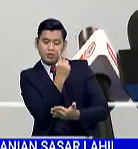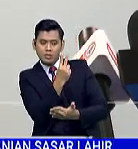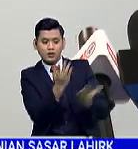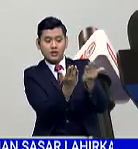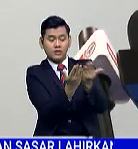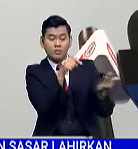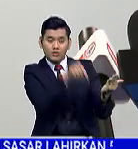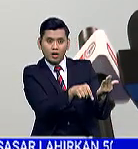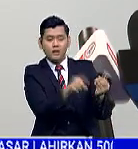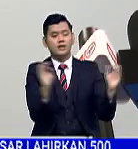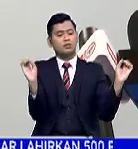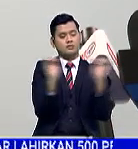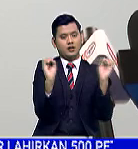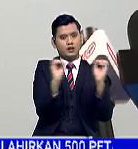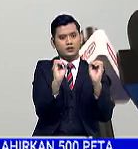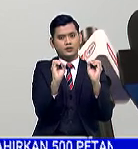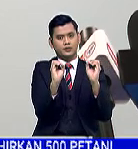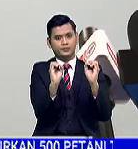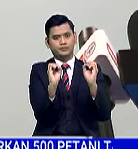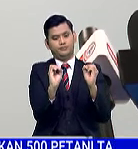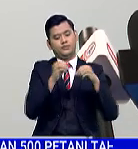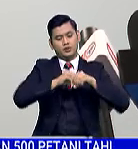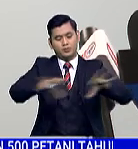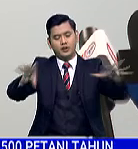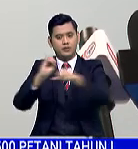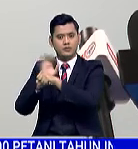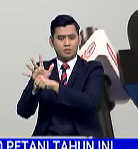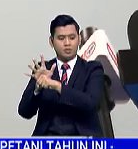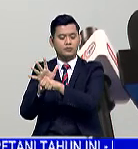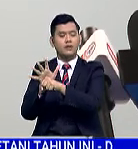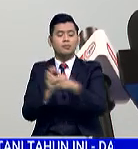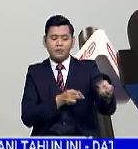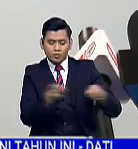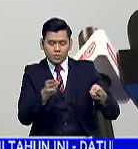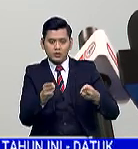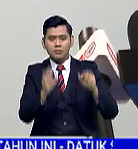memastikan pengurusan kes dan kluster dapat dijalankan dengan sebaik mungkin